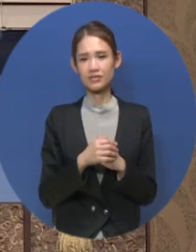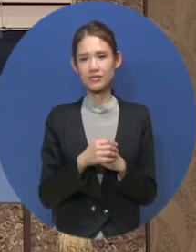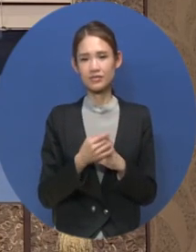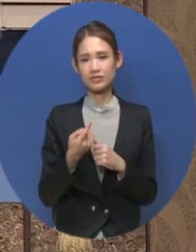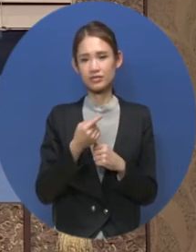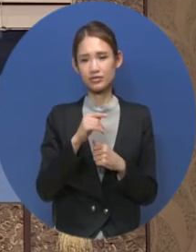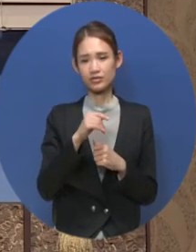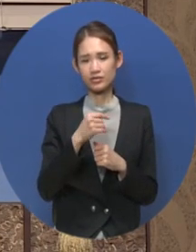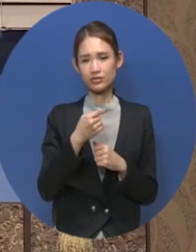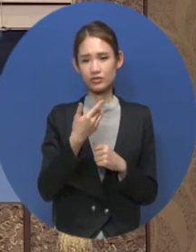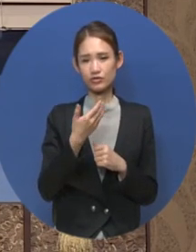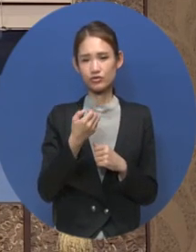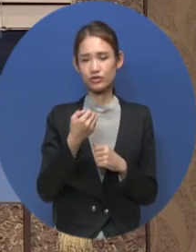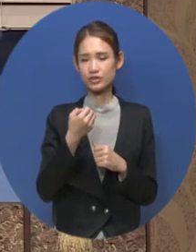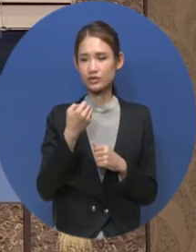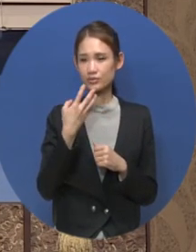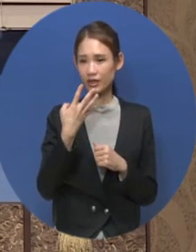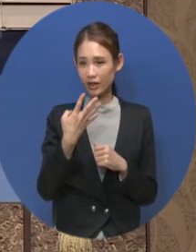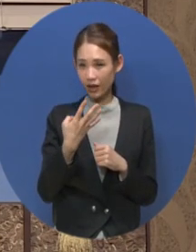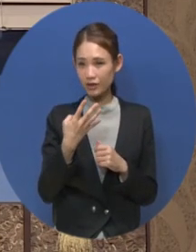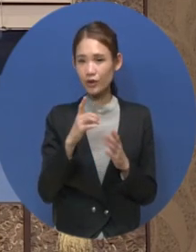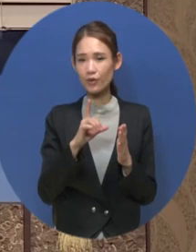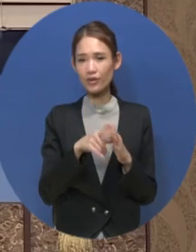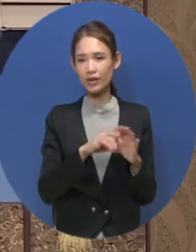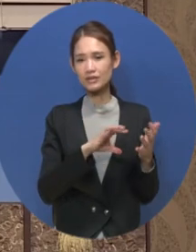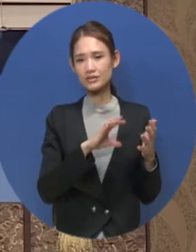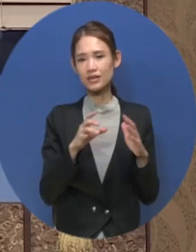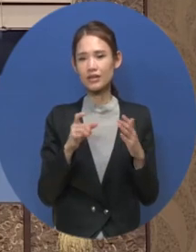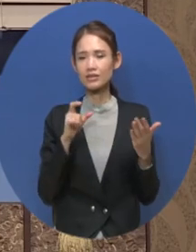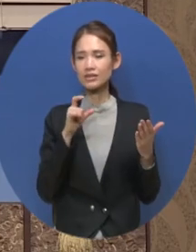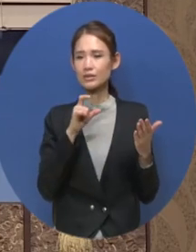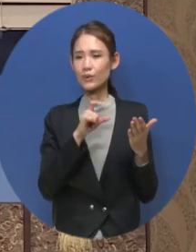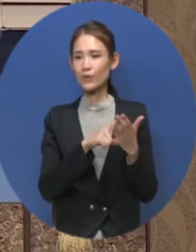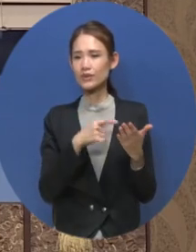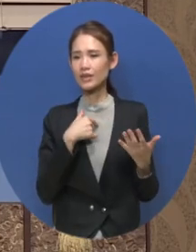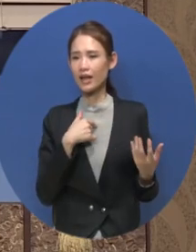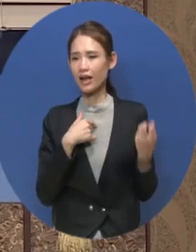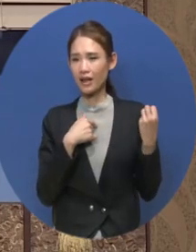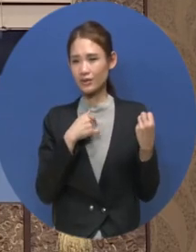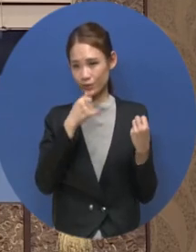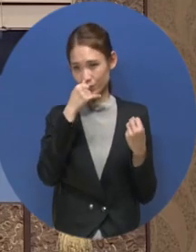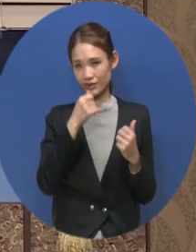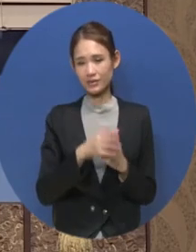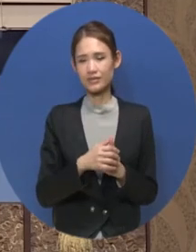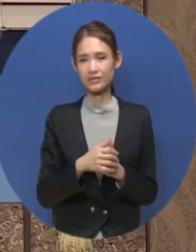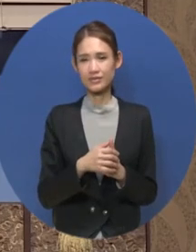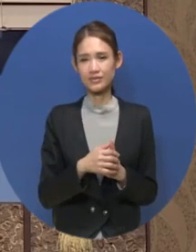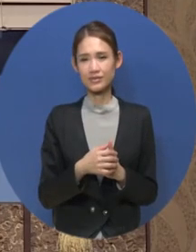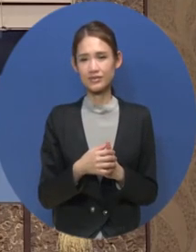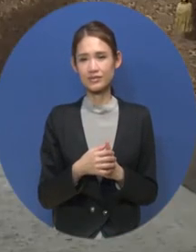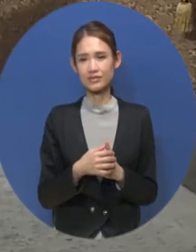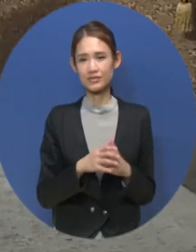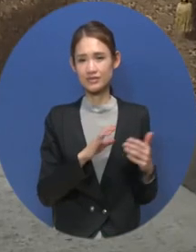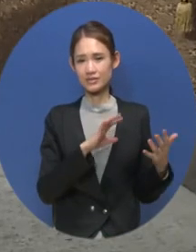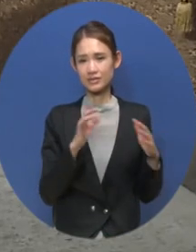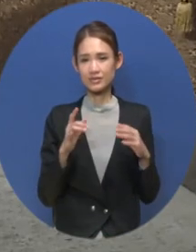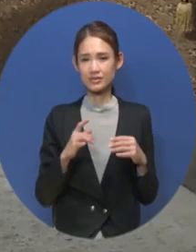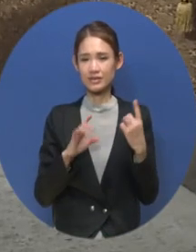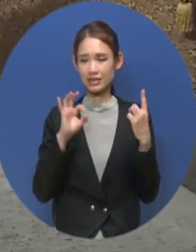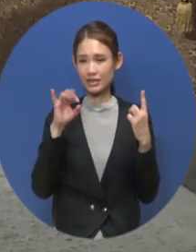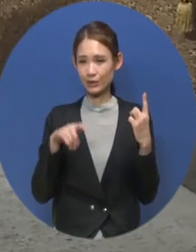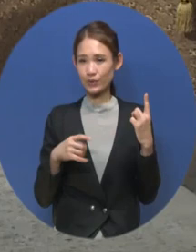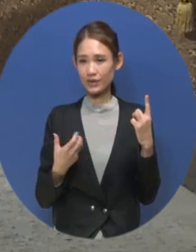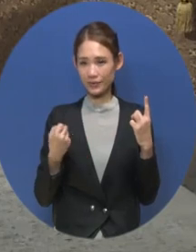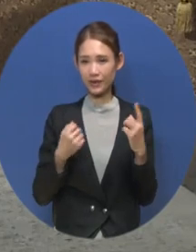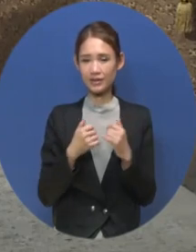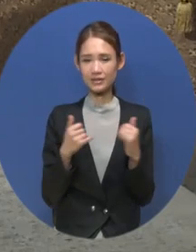이제 96년도 이전서부터 제가 94년도부터 세계 기록을 이미 보유하고 있었습니다. 와, 세계 1인자 최강자시죠.